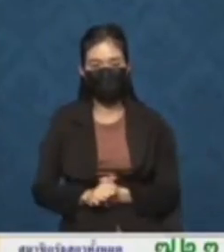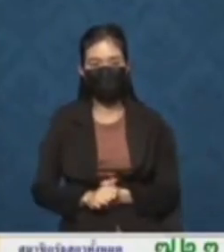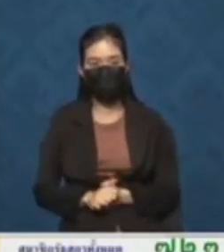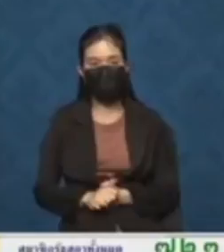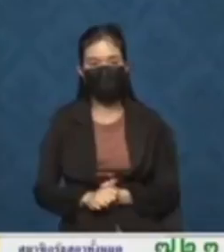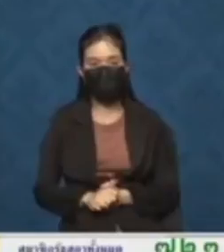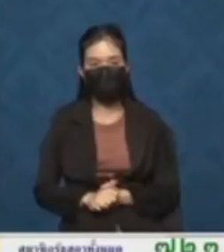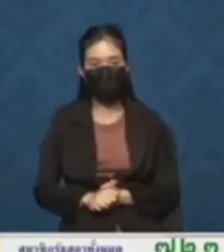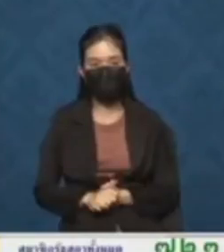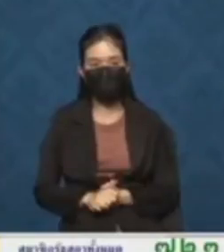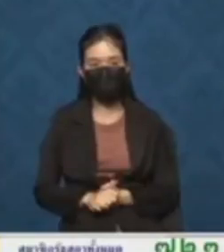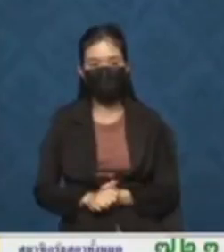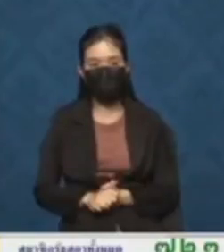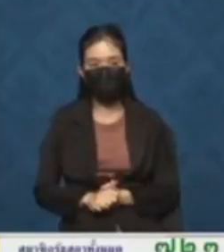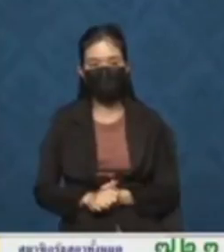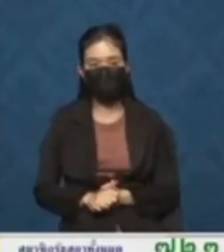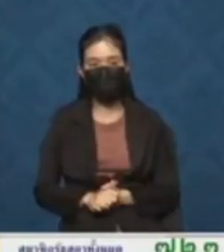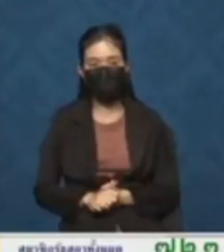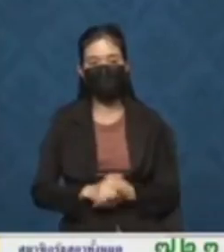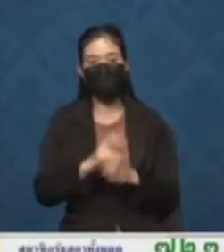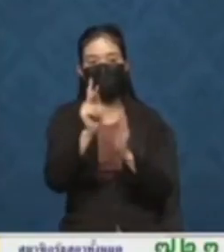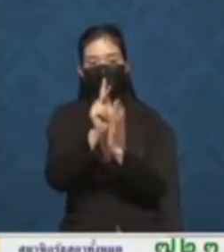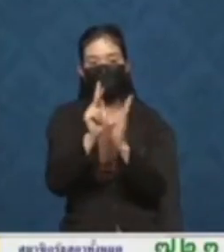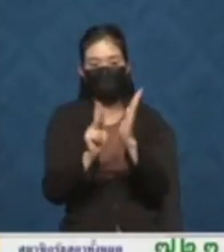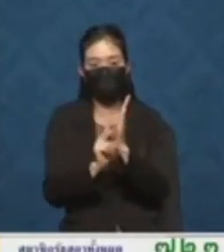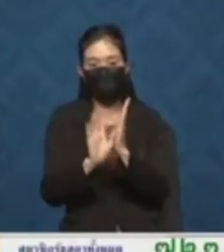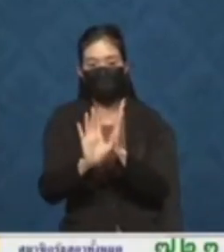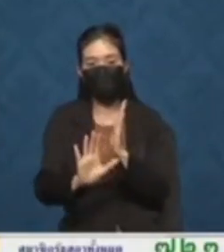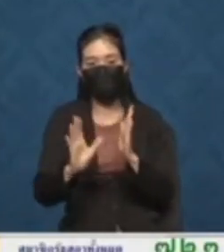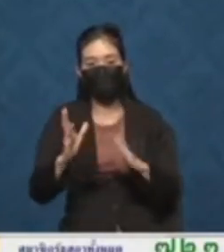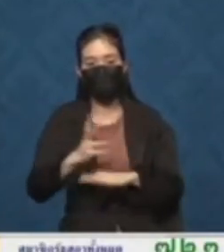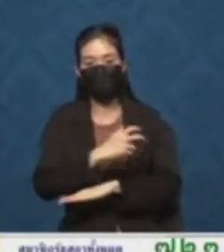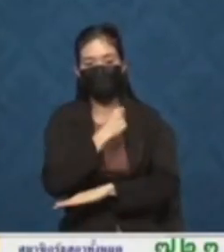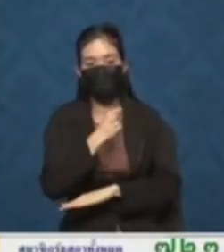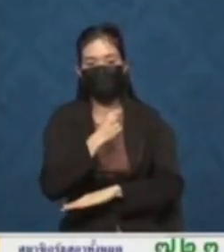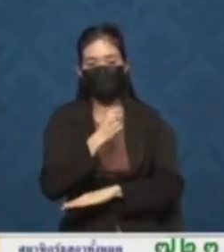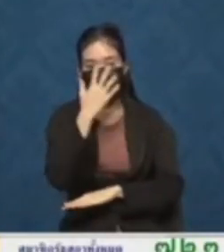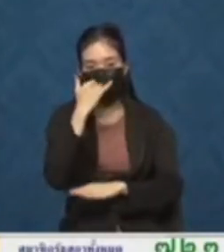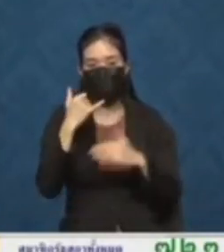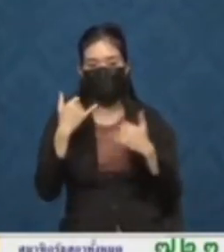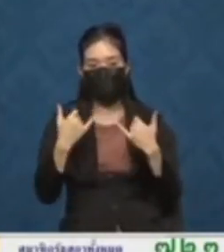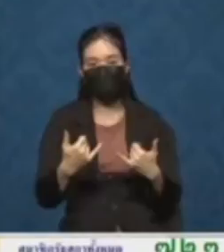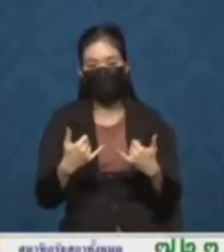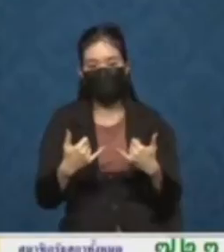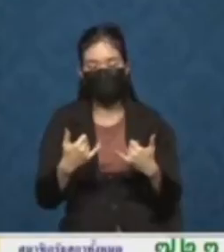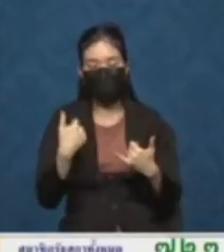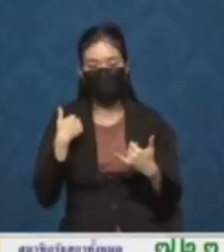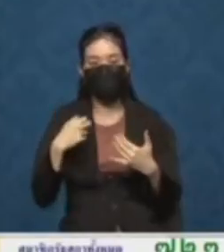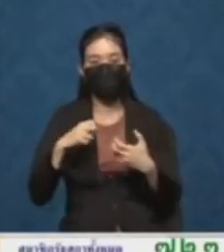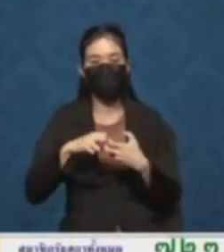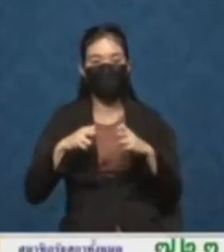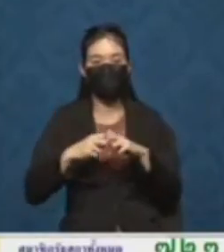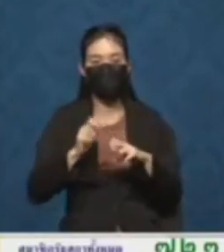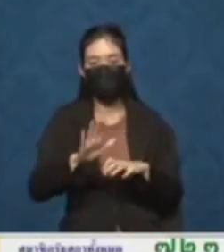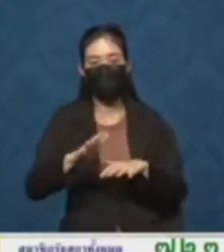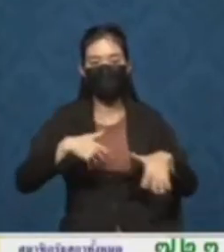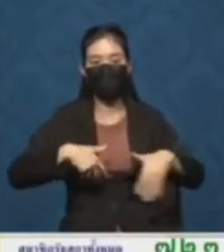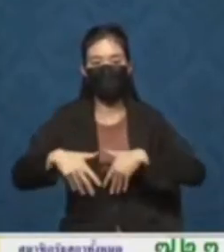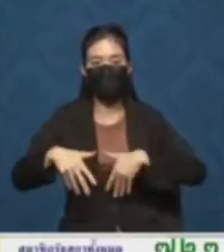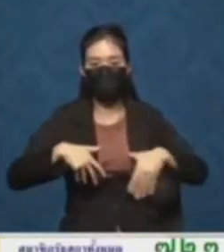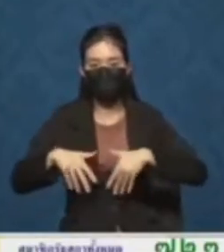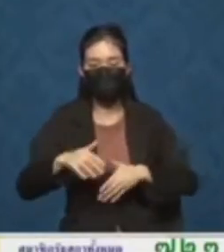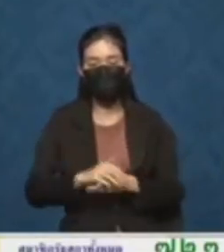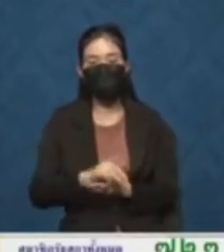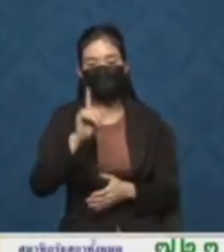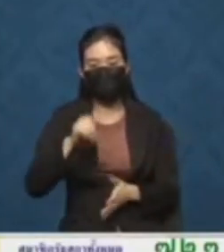ดูจากอะไรกฎหมายพรรคการเมืองที่อยากให้เป็นของประชาชนให้ร่ว